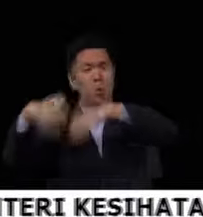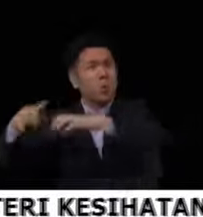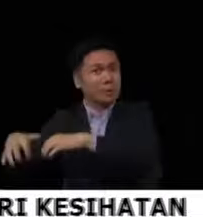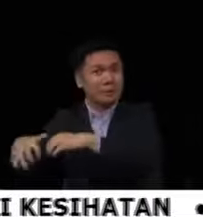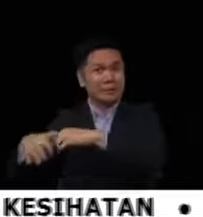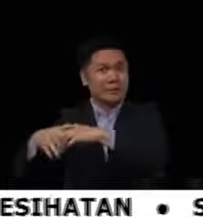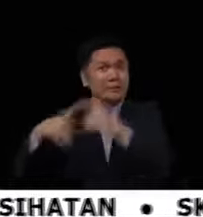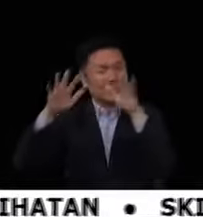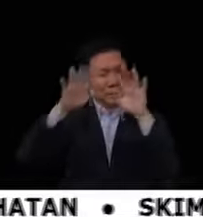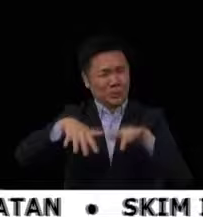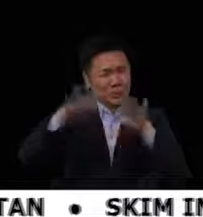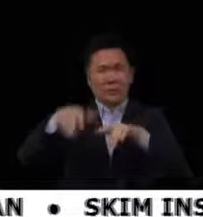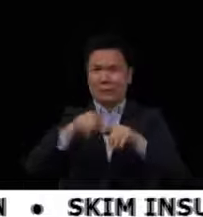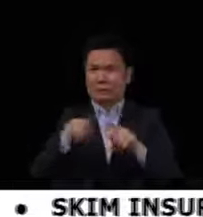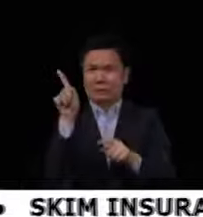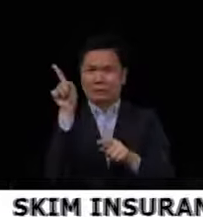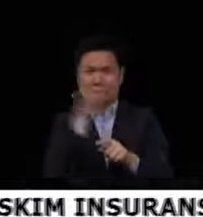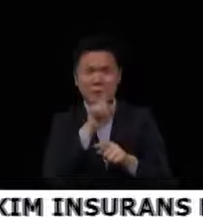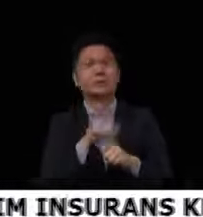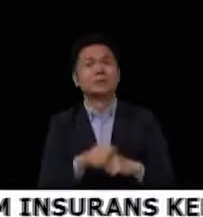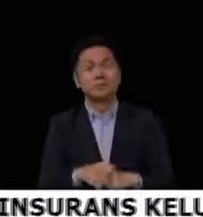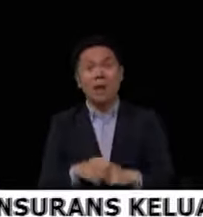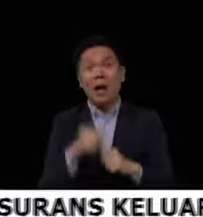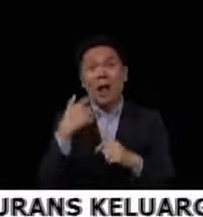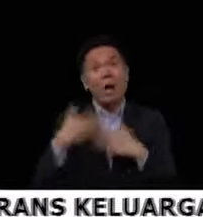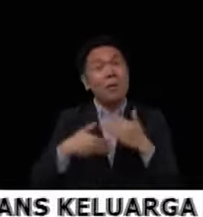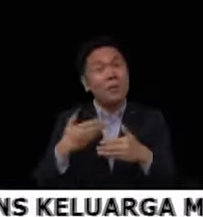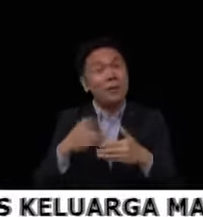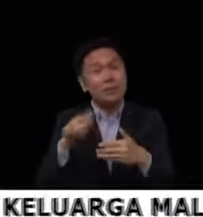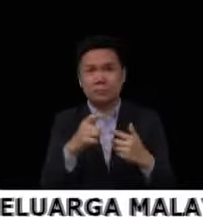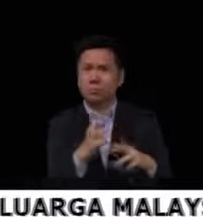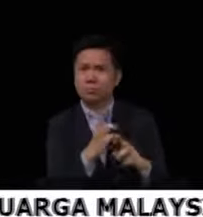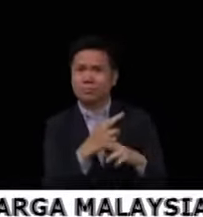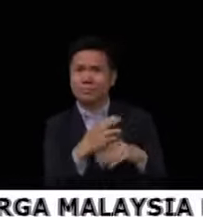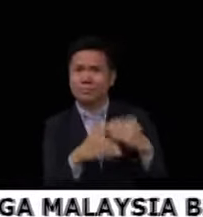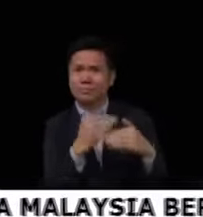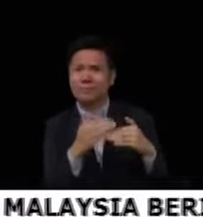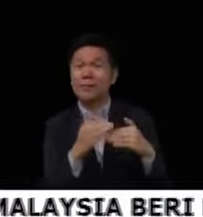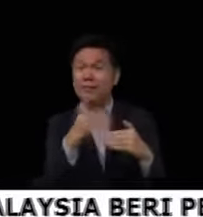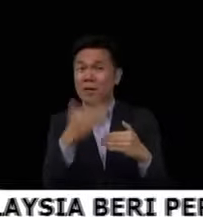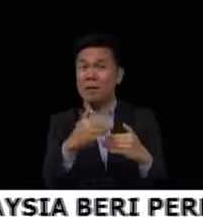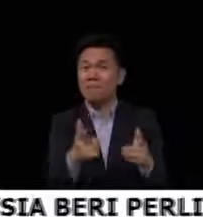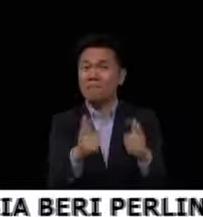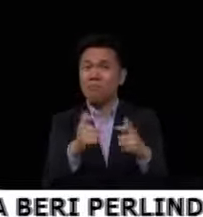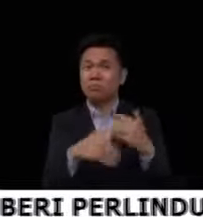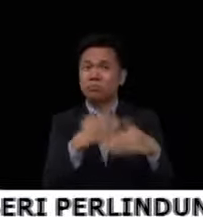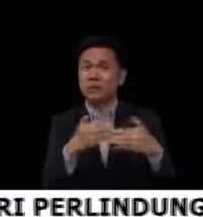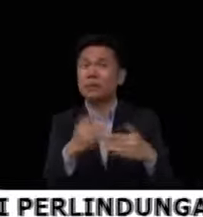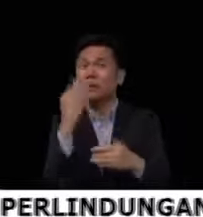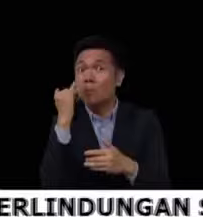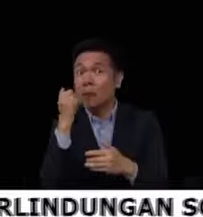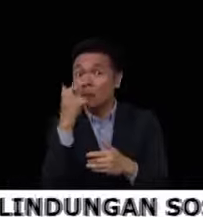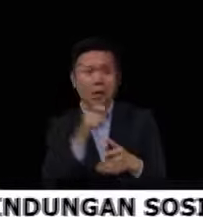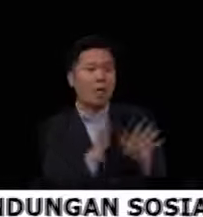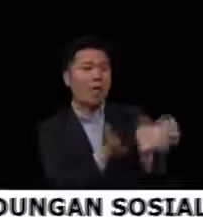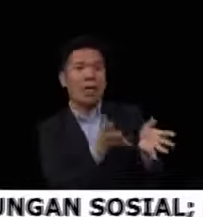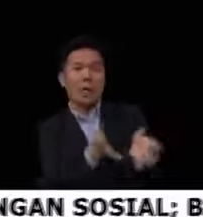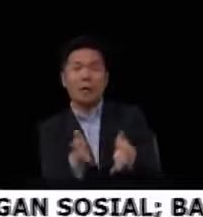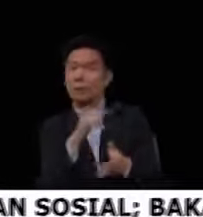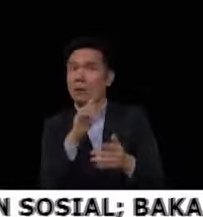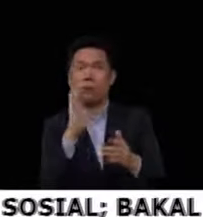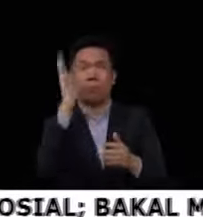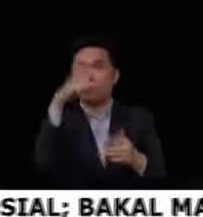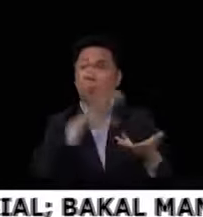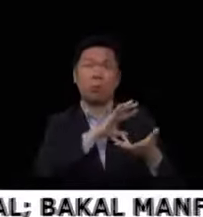petugas ada yang begitu critical kalau tidak dilaksanakan pembalikannya baik pulih segera ianya boleh mendatangkan lebih besar